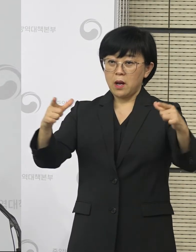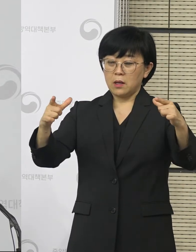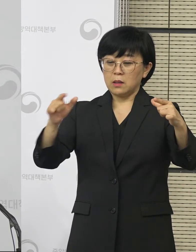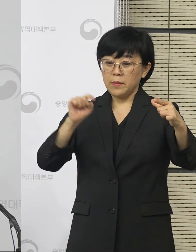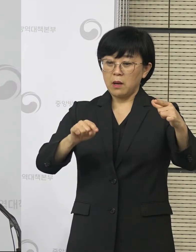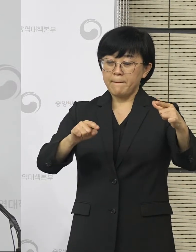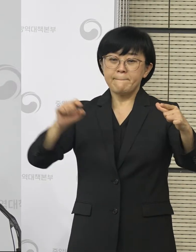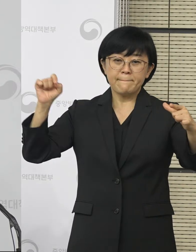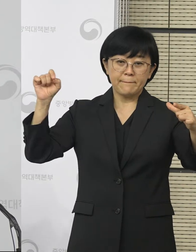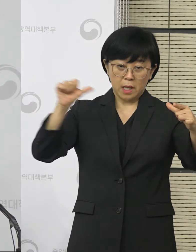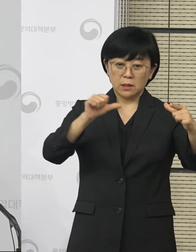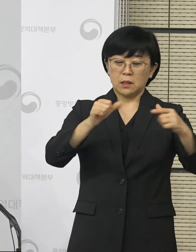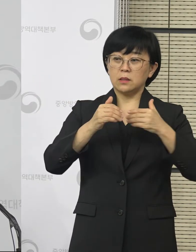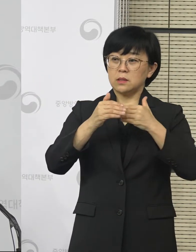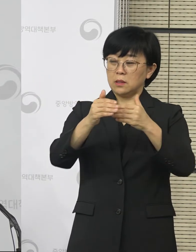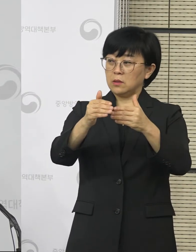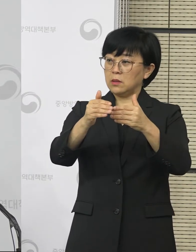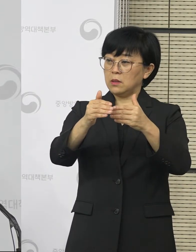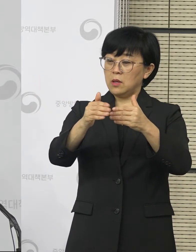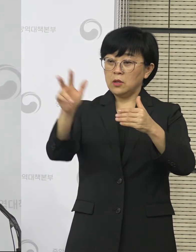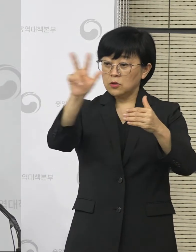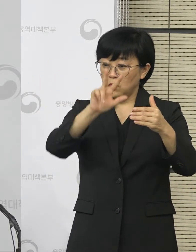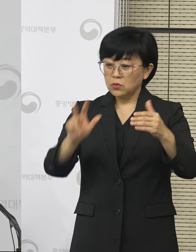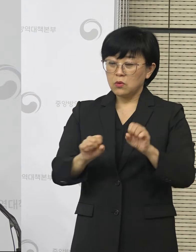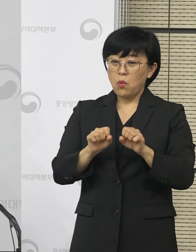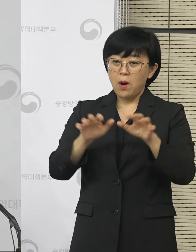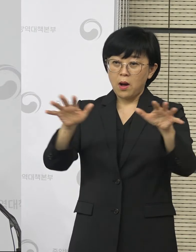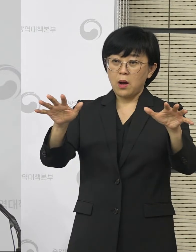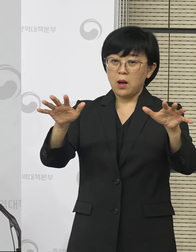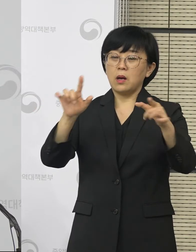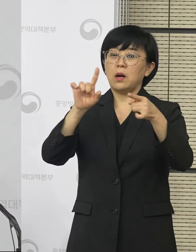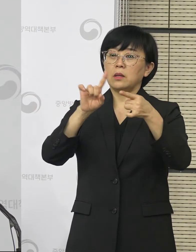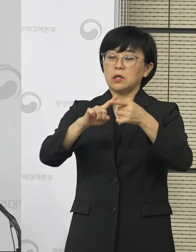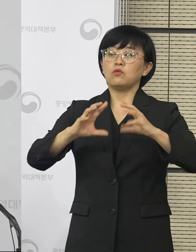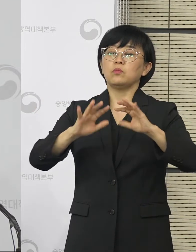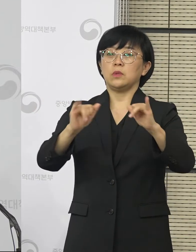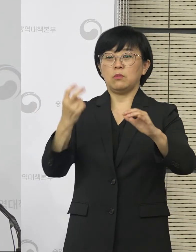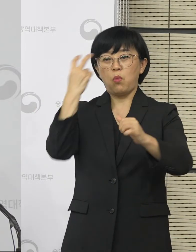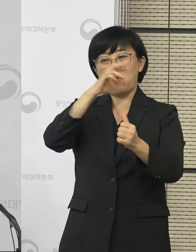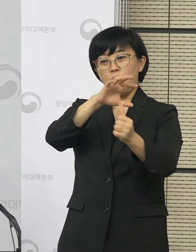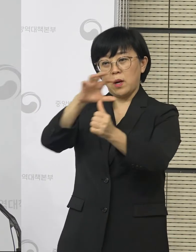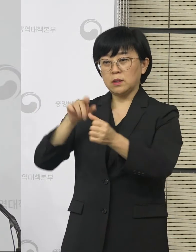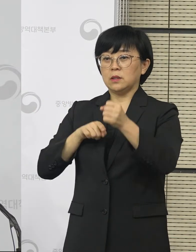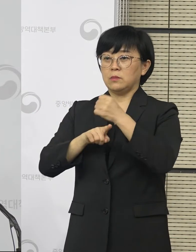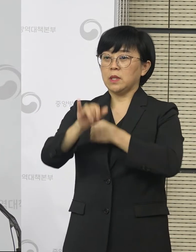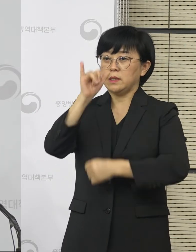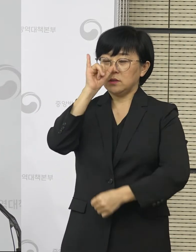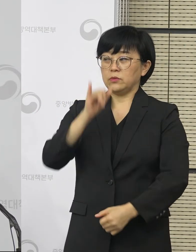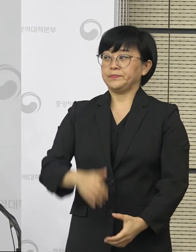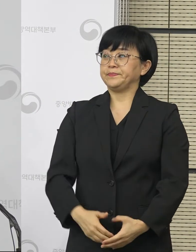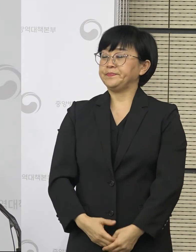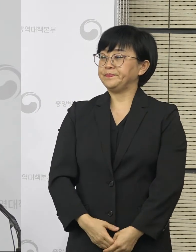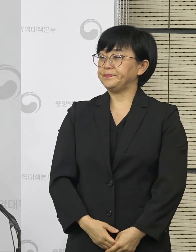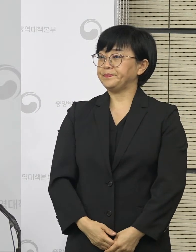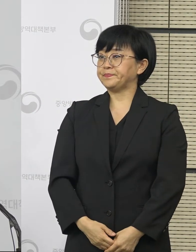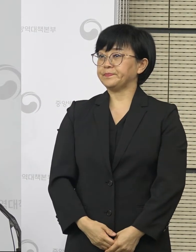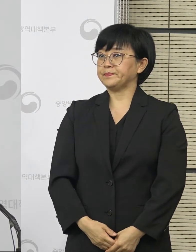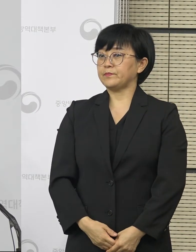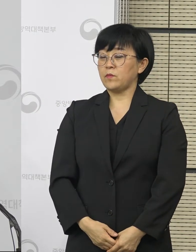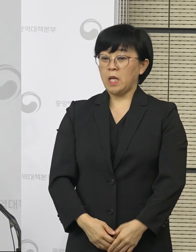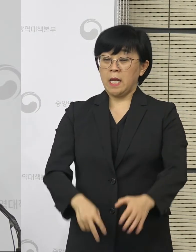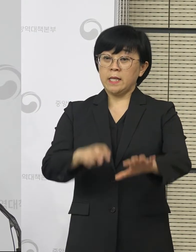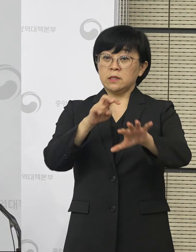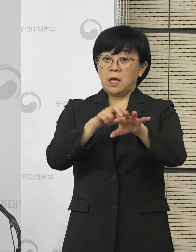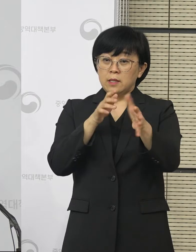확대되면 단시간 내에 진단법 실용화 및 전국적 확산으로 국민을 보호한다는 데 의미가 있다고 할 수